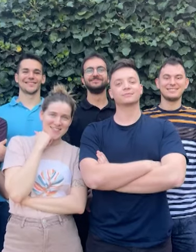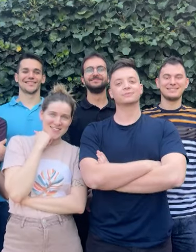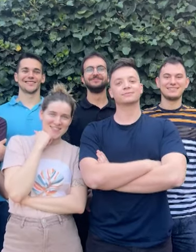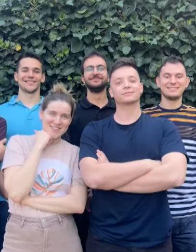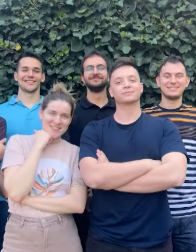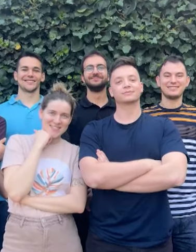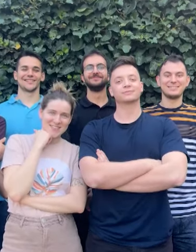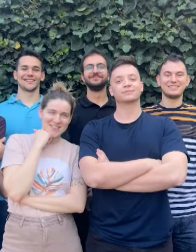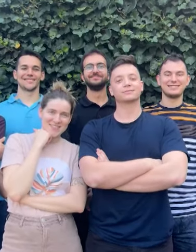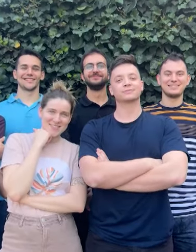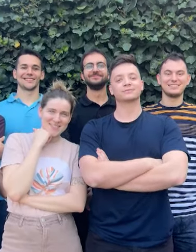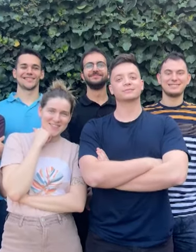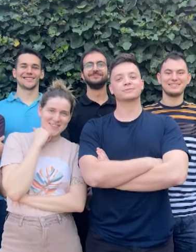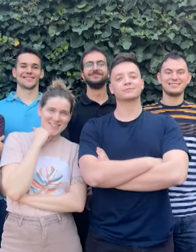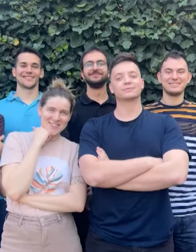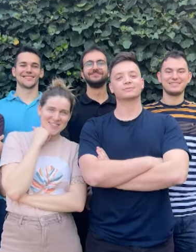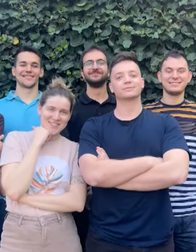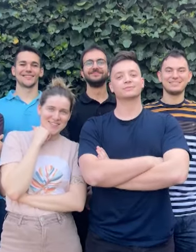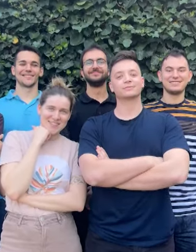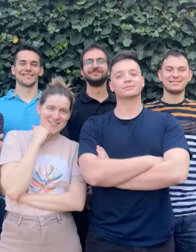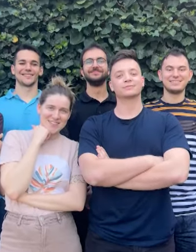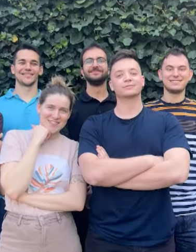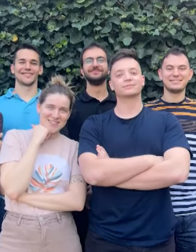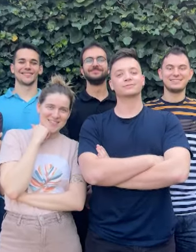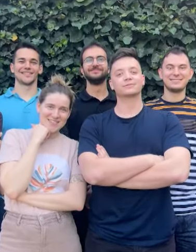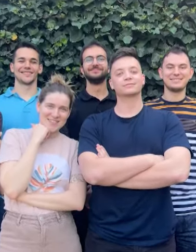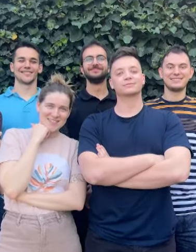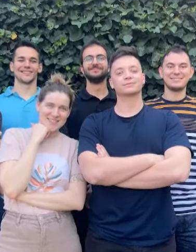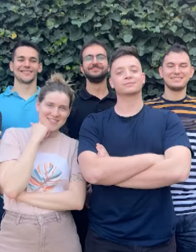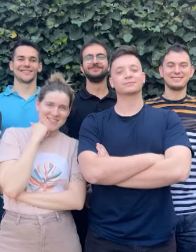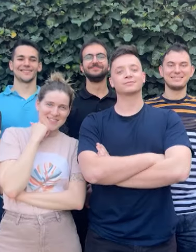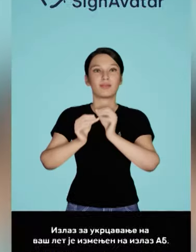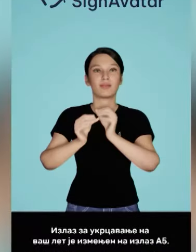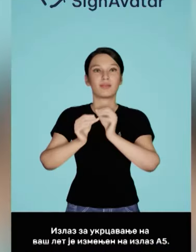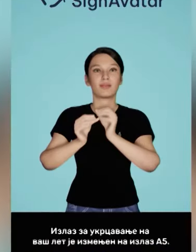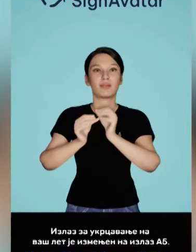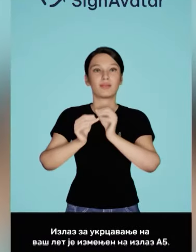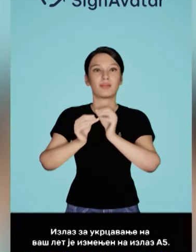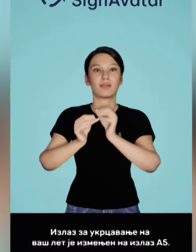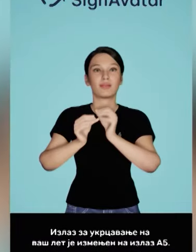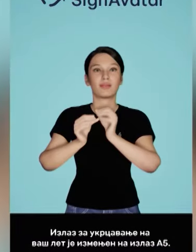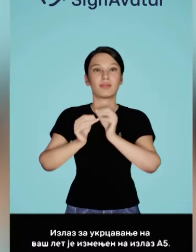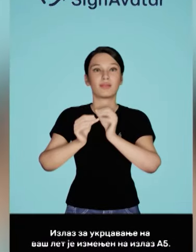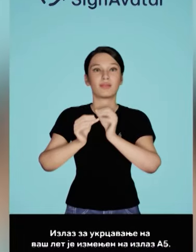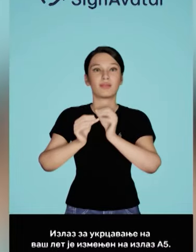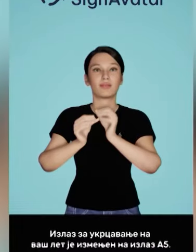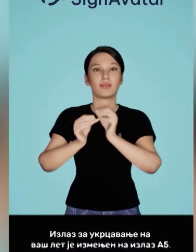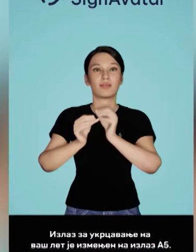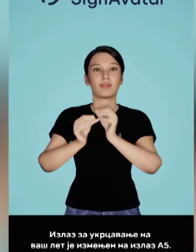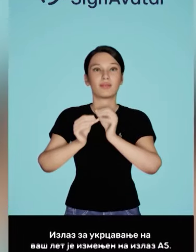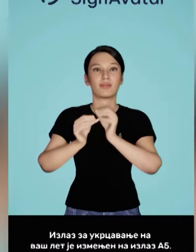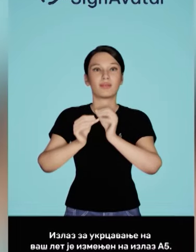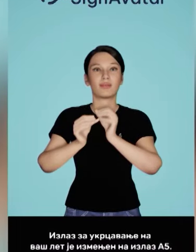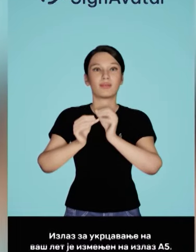gluvima i mogućnosti da iskoristimo i unapredimo to naše znanje koje smo stekli i na studijama. moramo da napomenemo, ti